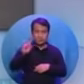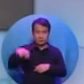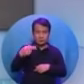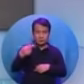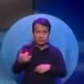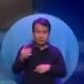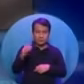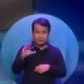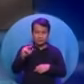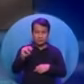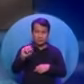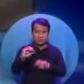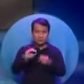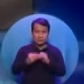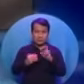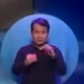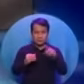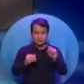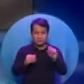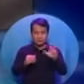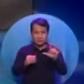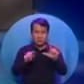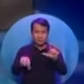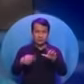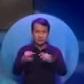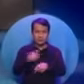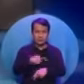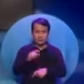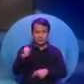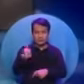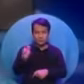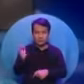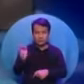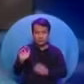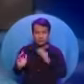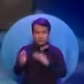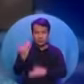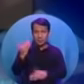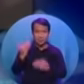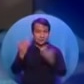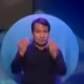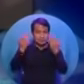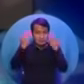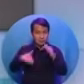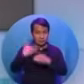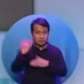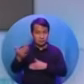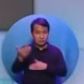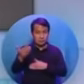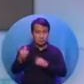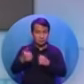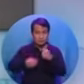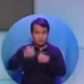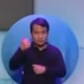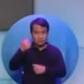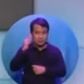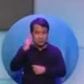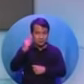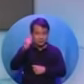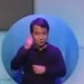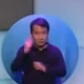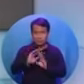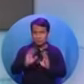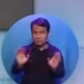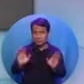1PH Signal Channel 1 at sa TV5 mula 10:30 ng umaga. Malay ninyo, kayo na ang sunod na tatawagan ni Idol Rafi. Huwag